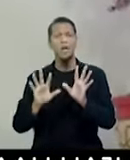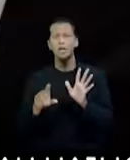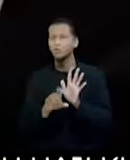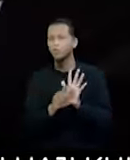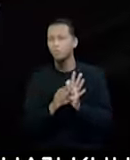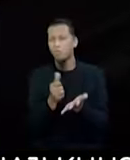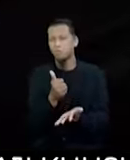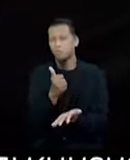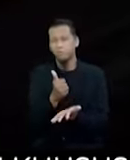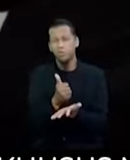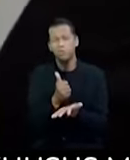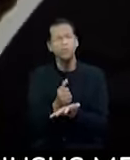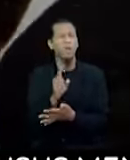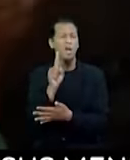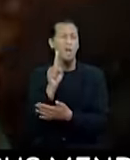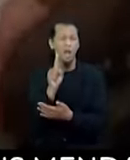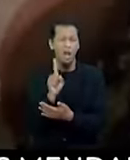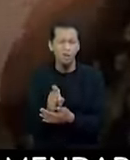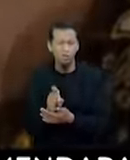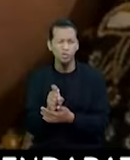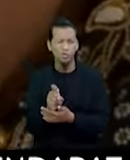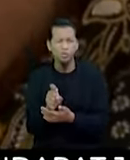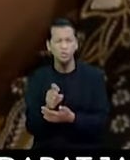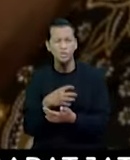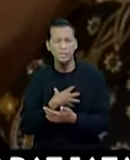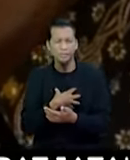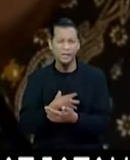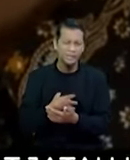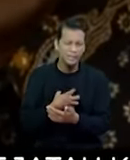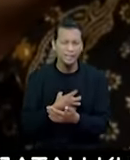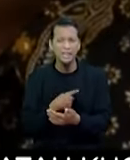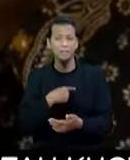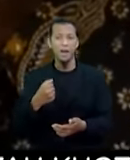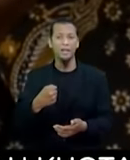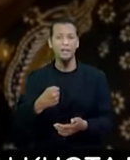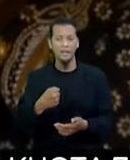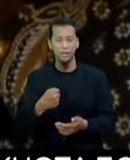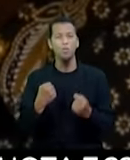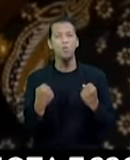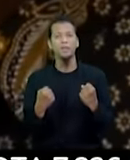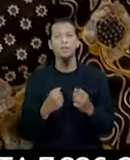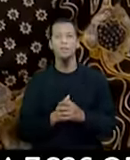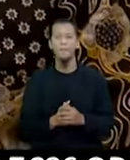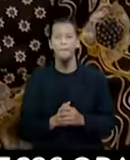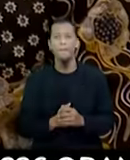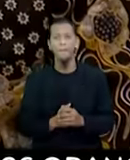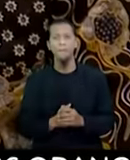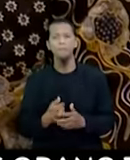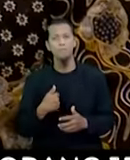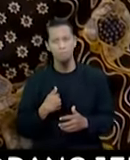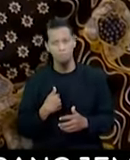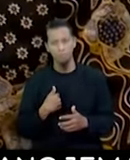kita harus Iman kuat iman itulah pedoman hidup kita jadi kita sebagai seorang Islam sebagai seorang muslim